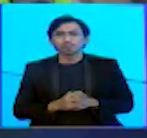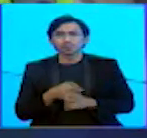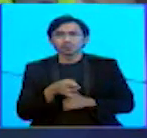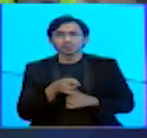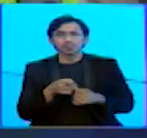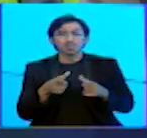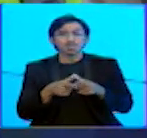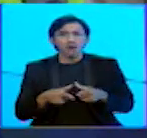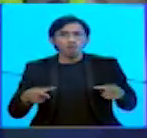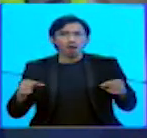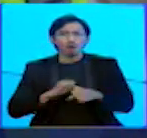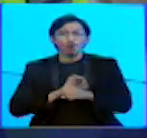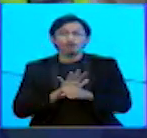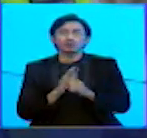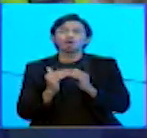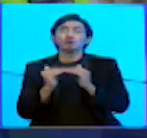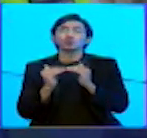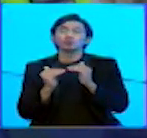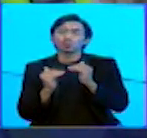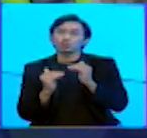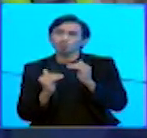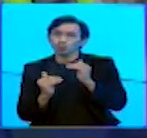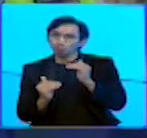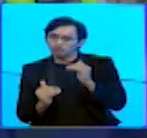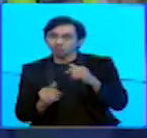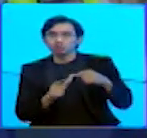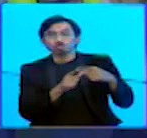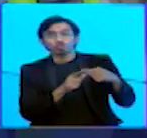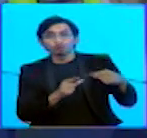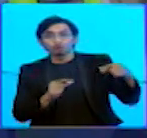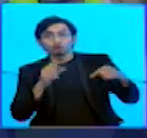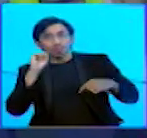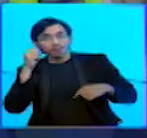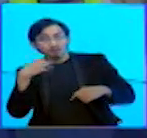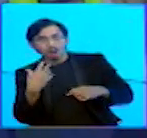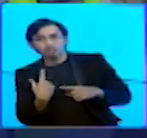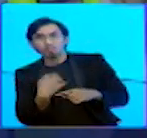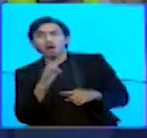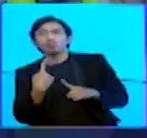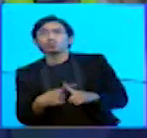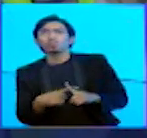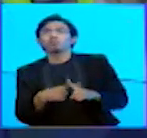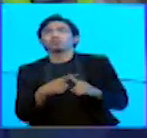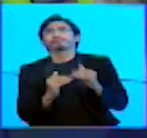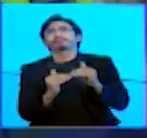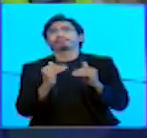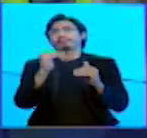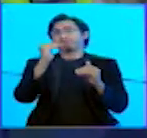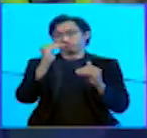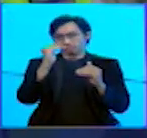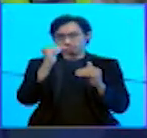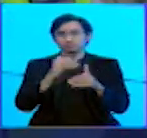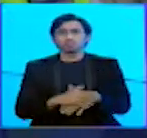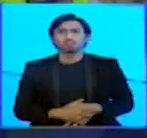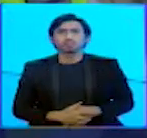Kami mohon kepada Pak Kapolda, Pak Danrem, Pak Sekda, Pak